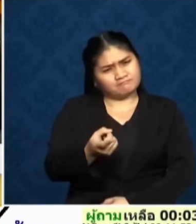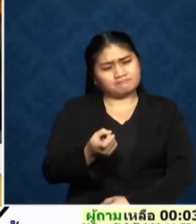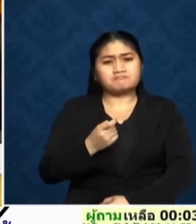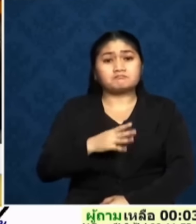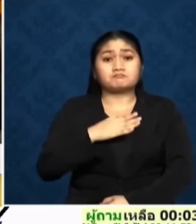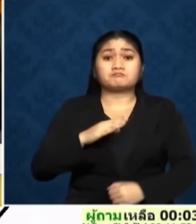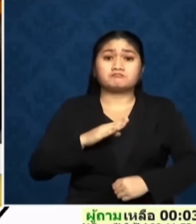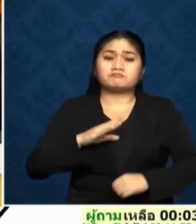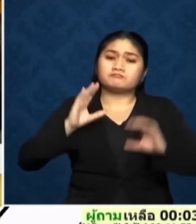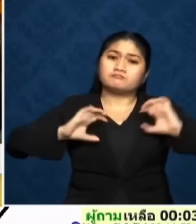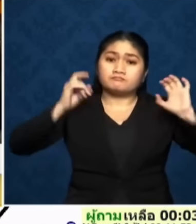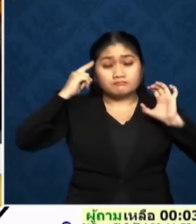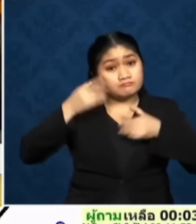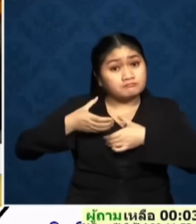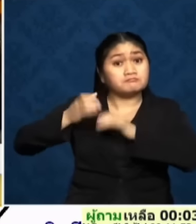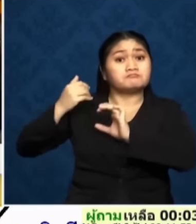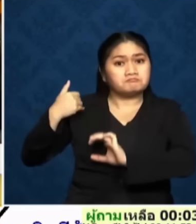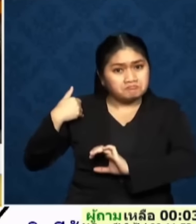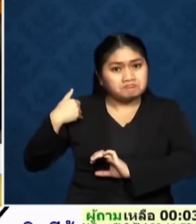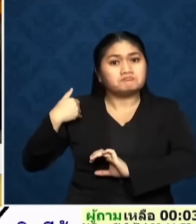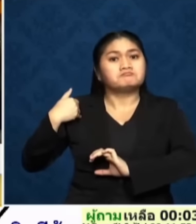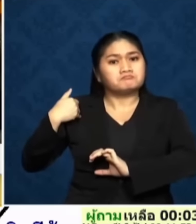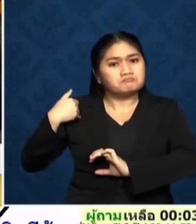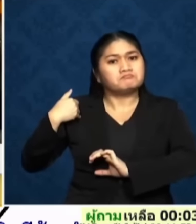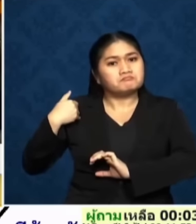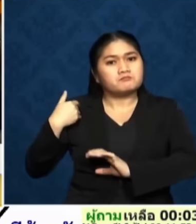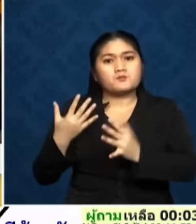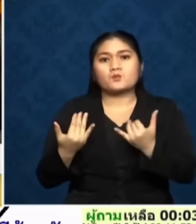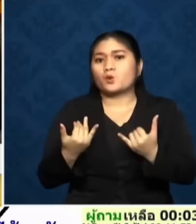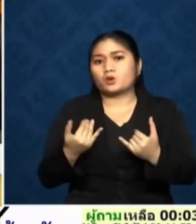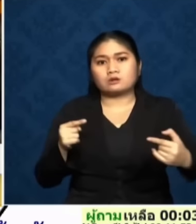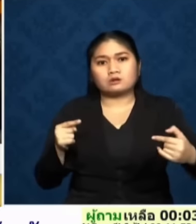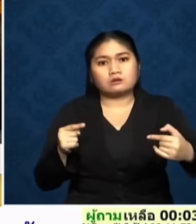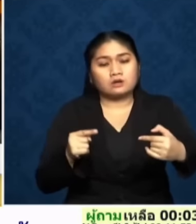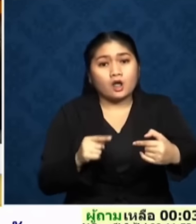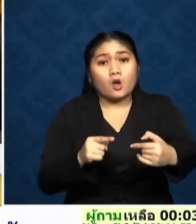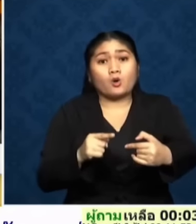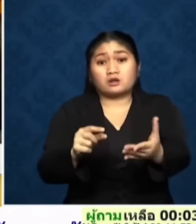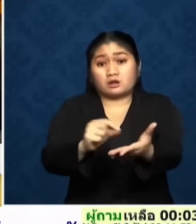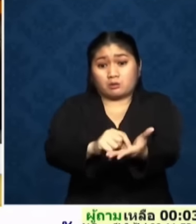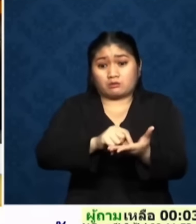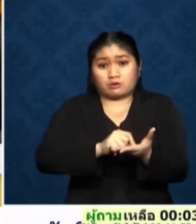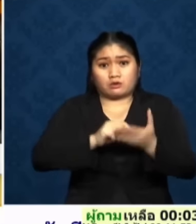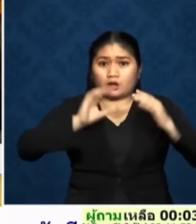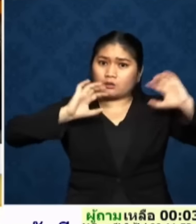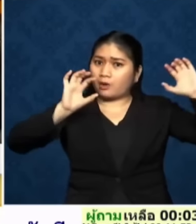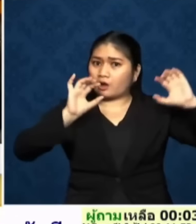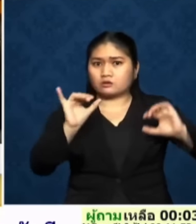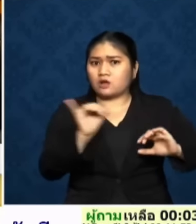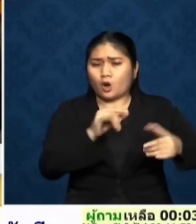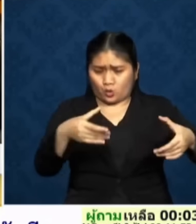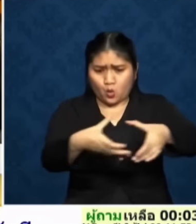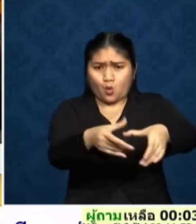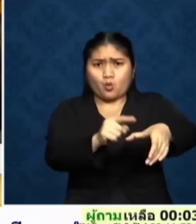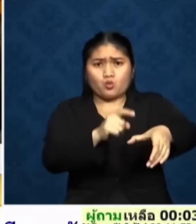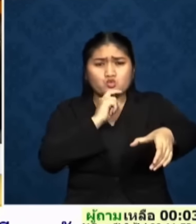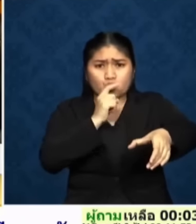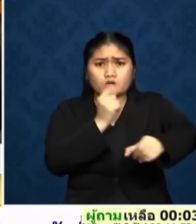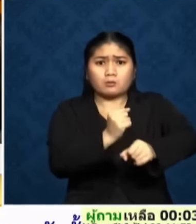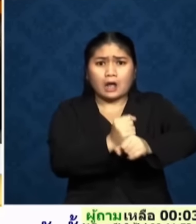ฐบาลจะทบทวนไหมวันนี้เรื่องยังไม่ถึงรัฐบาลนะครับเรื่องเป็นของคณะทำงานซึ่งเราได้พู